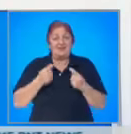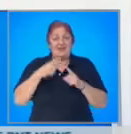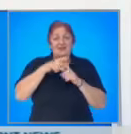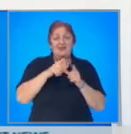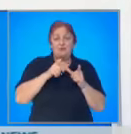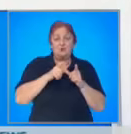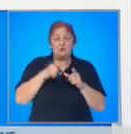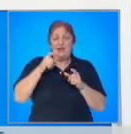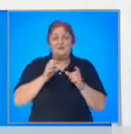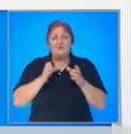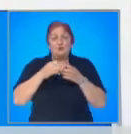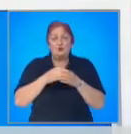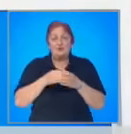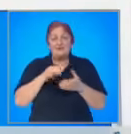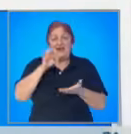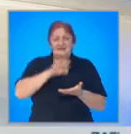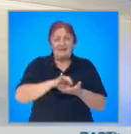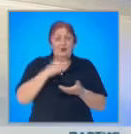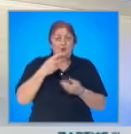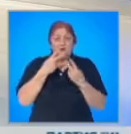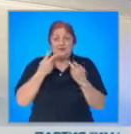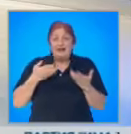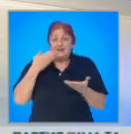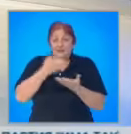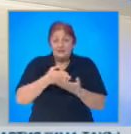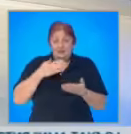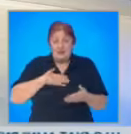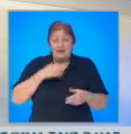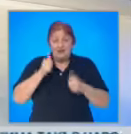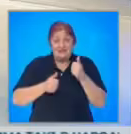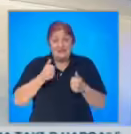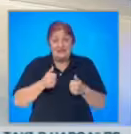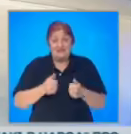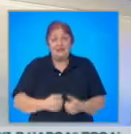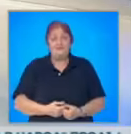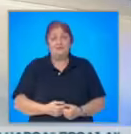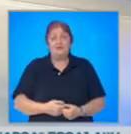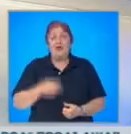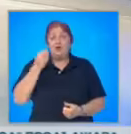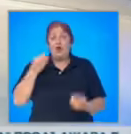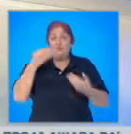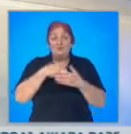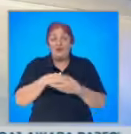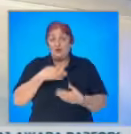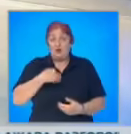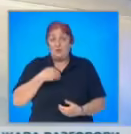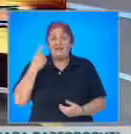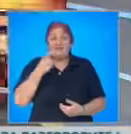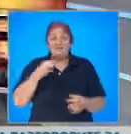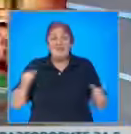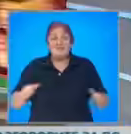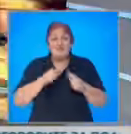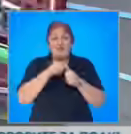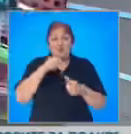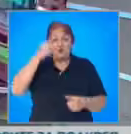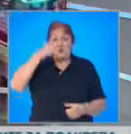Тереза Мутавчиева вече е в студиото с акцентите, но първо да я питаме как се представиха нашите състезатели днес. Добър вечер и от мен. Единственият финал,